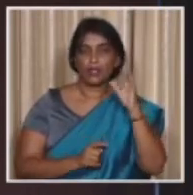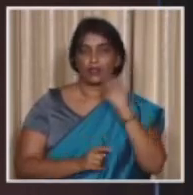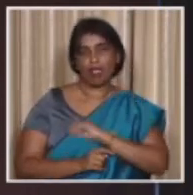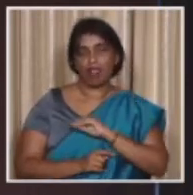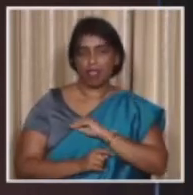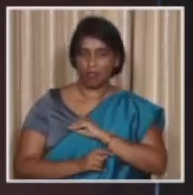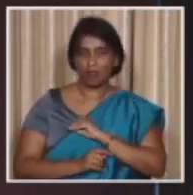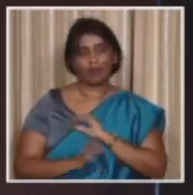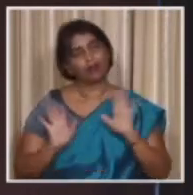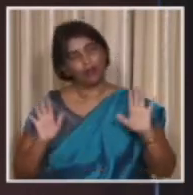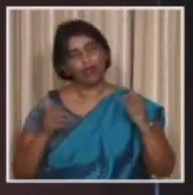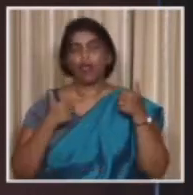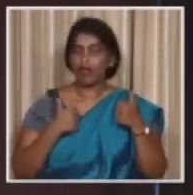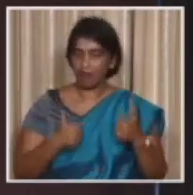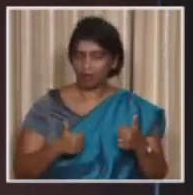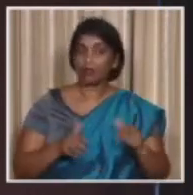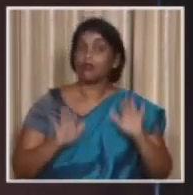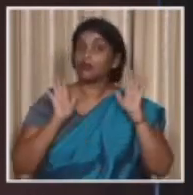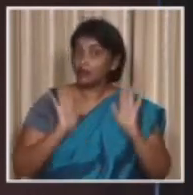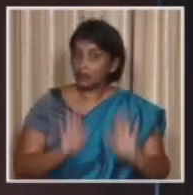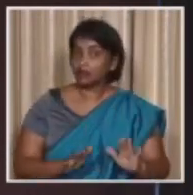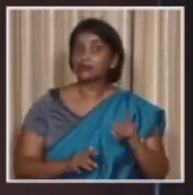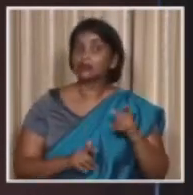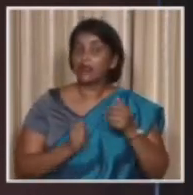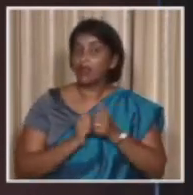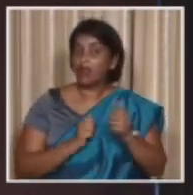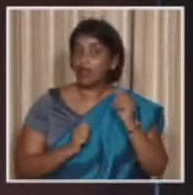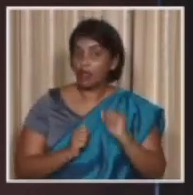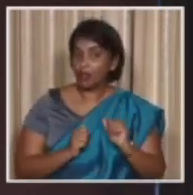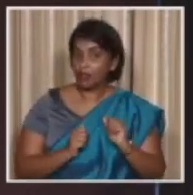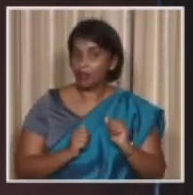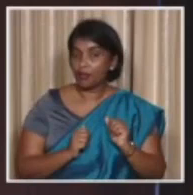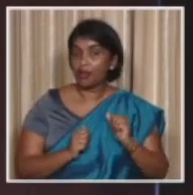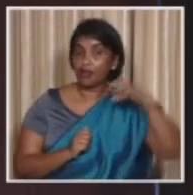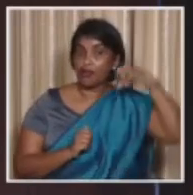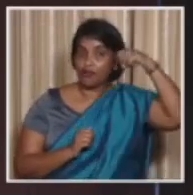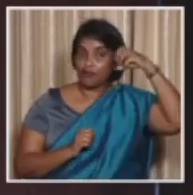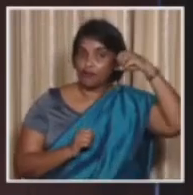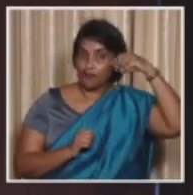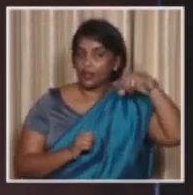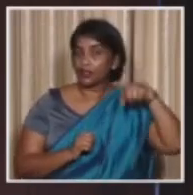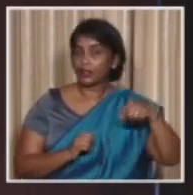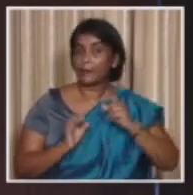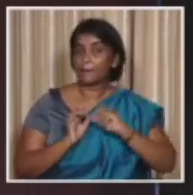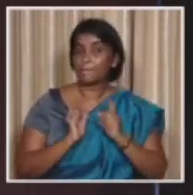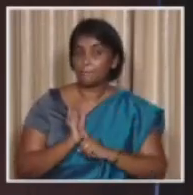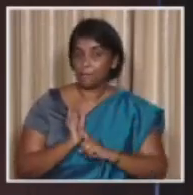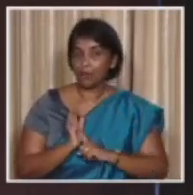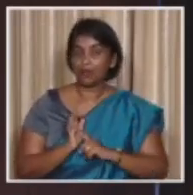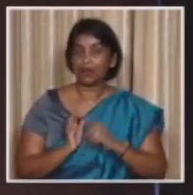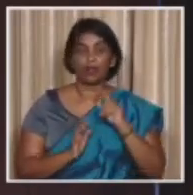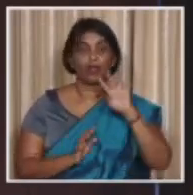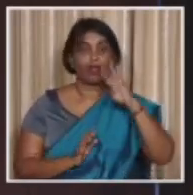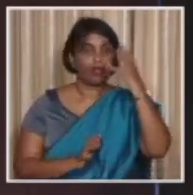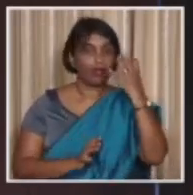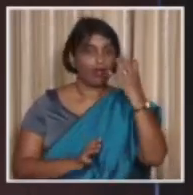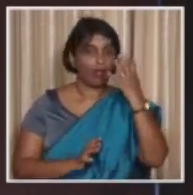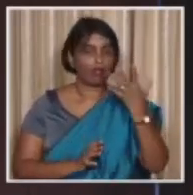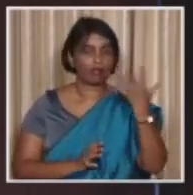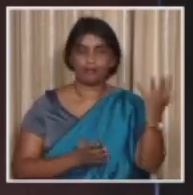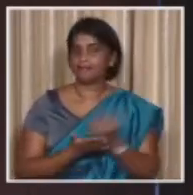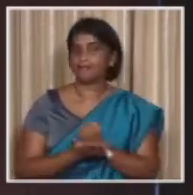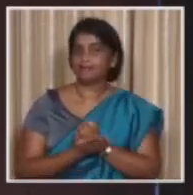එයි. කමක් නැහැ, හොඳයි. හැබැයි ඒක අරන් තියෙන්නේ කොහමද? විදුලි බිල රූප සාමාන්‍ය පවුලකින් රුපියල් 4000ක් විදුලි